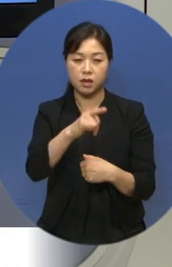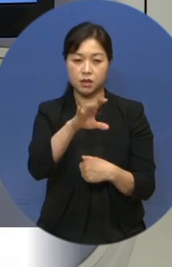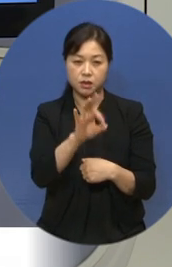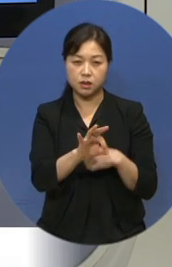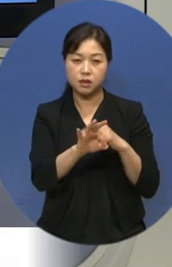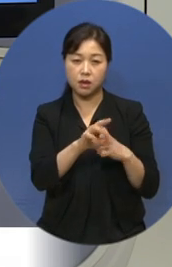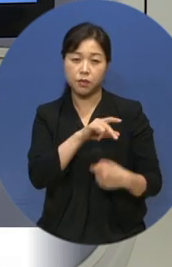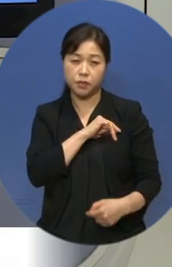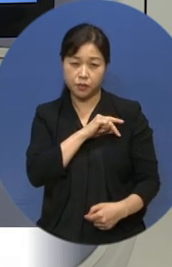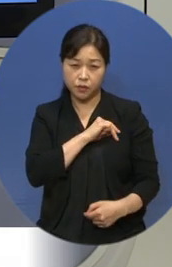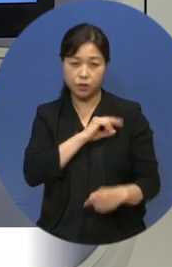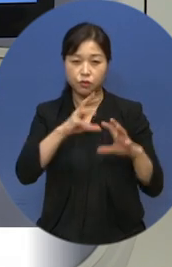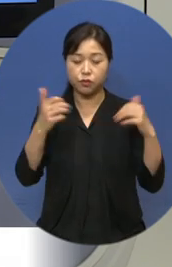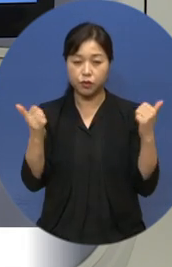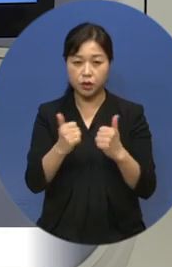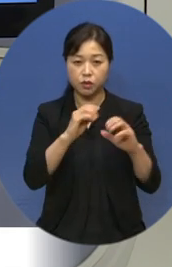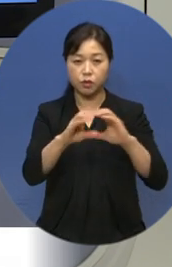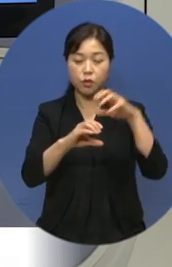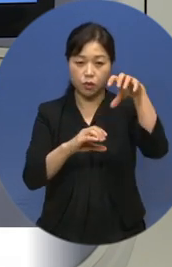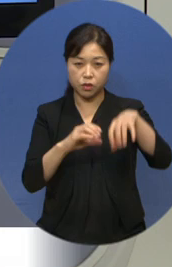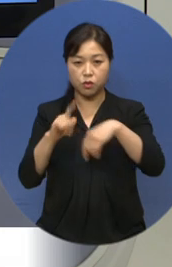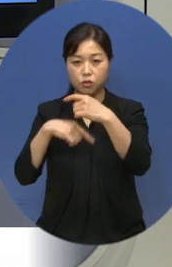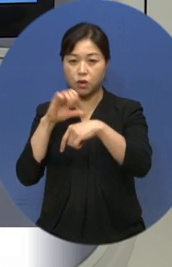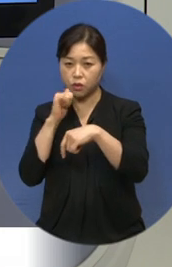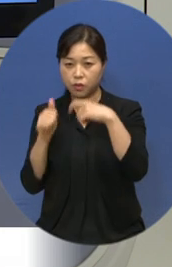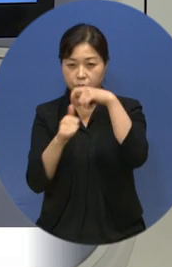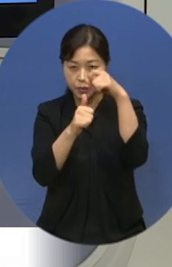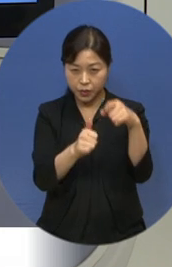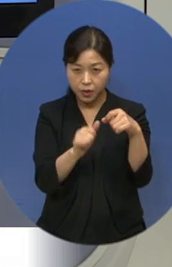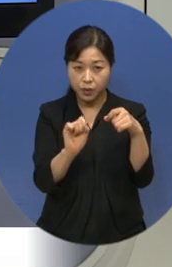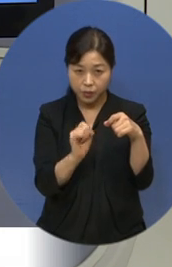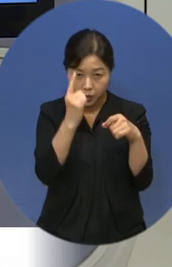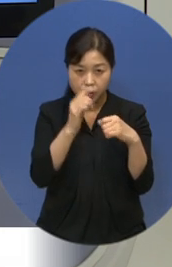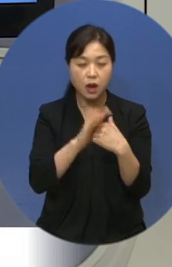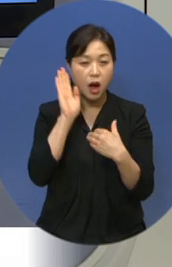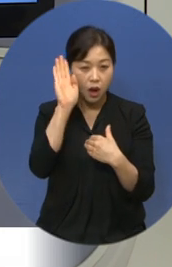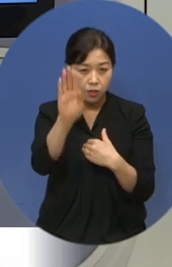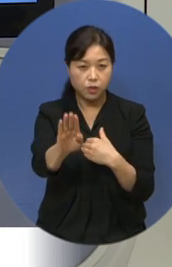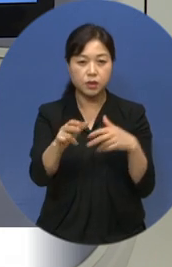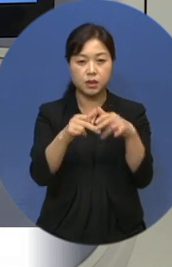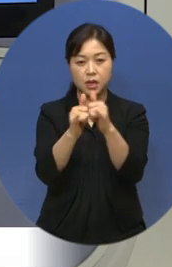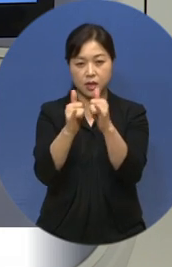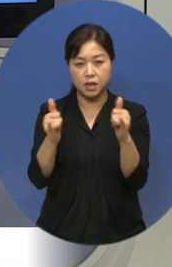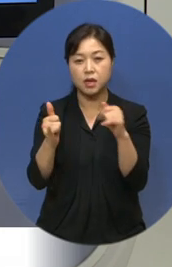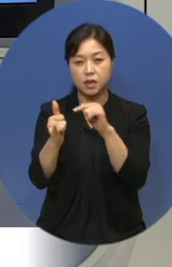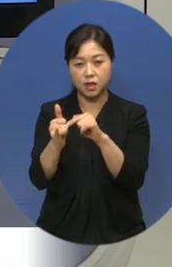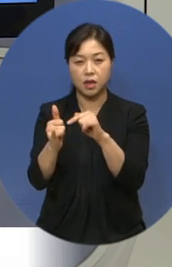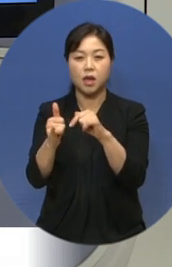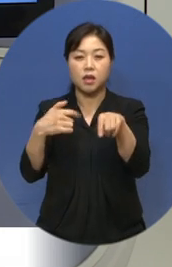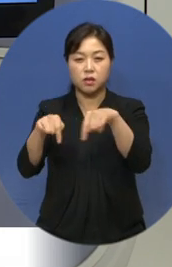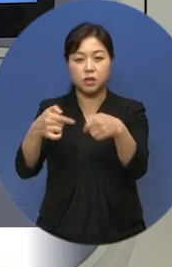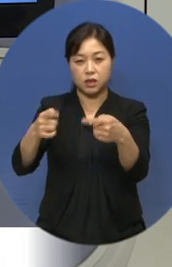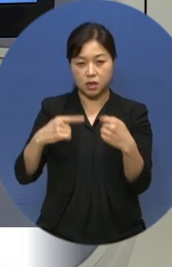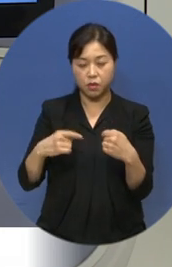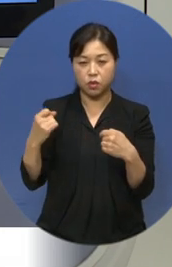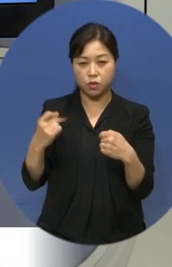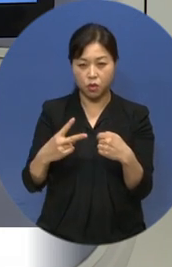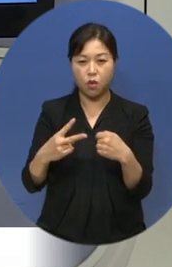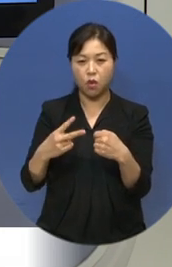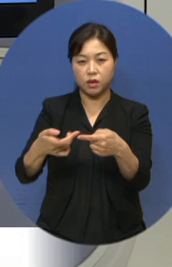국회 소통 관상 시 수화통역 배치를 시작으로 나아가 장애인 당사자 1 정치 참여와